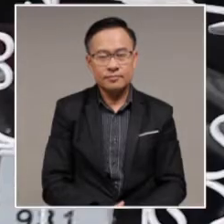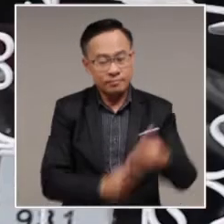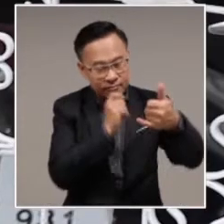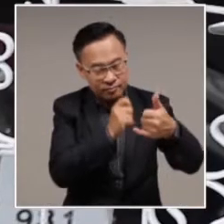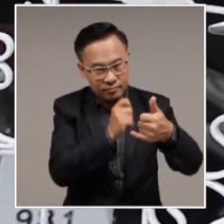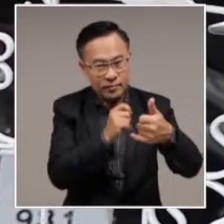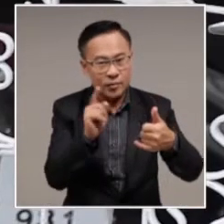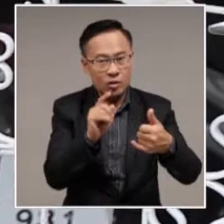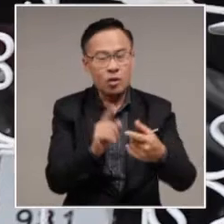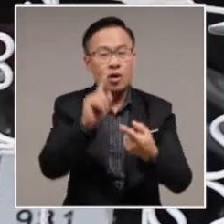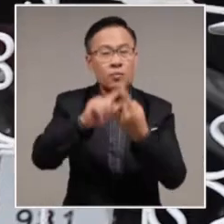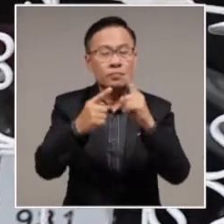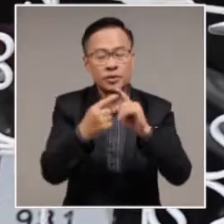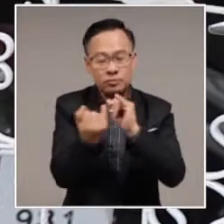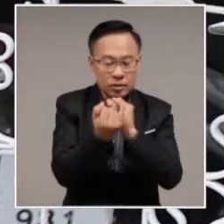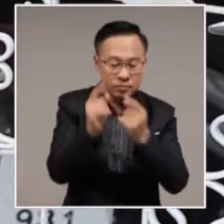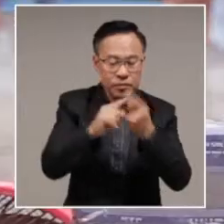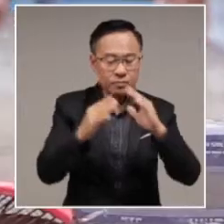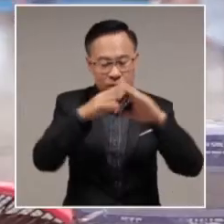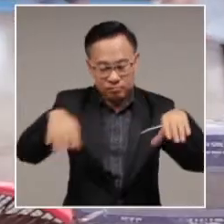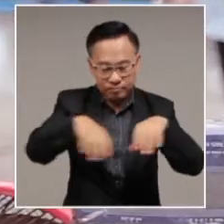700 ไร่สัมภาษณ์ความรู้สึกคนใกล้ชิดพี่นุ้ย